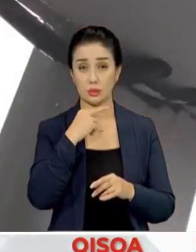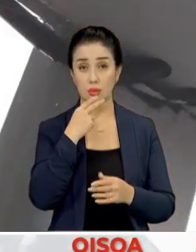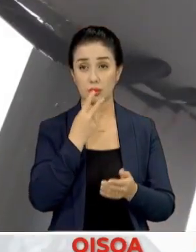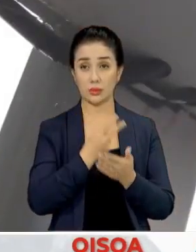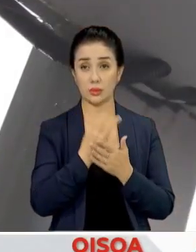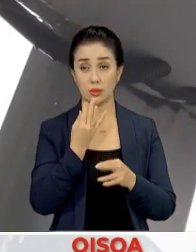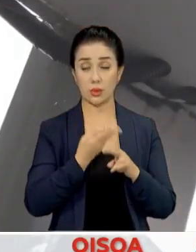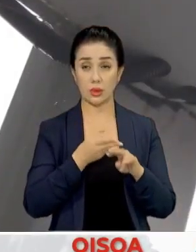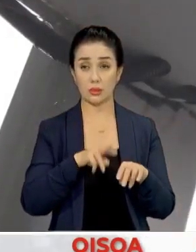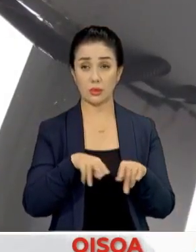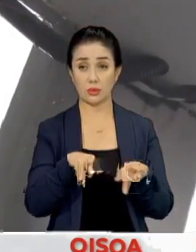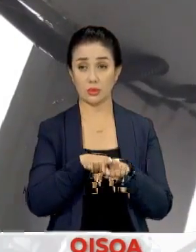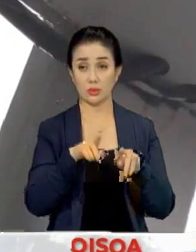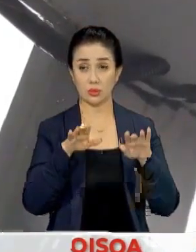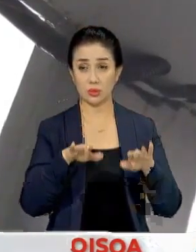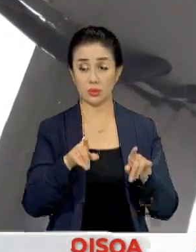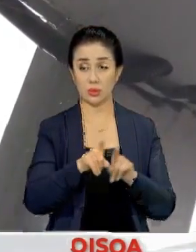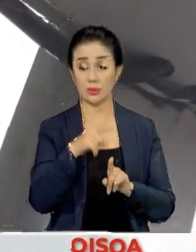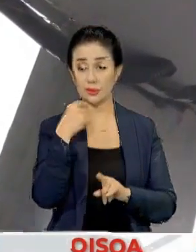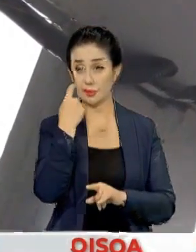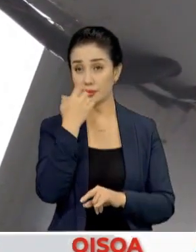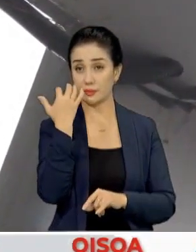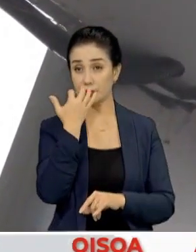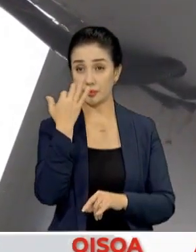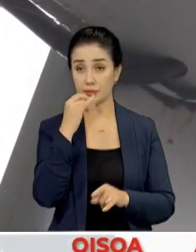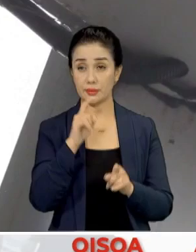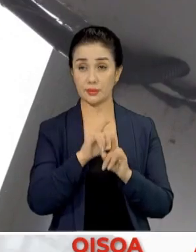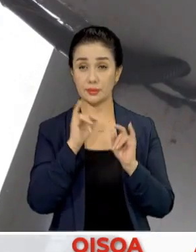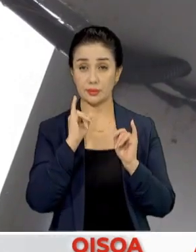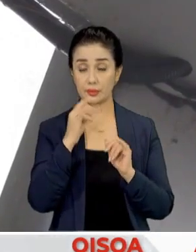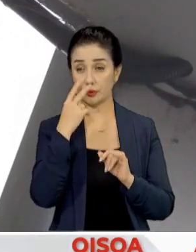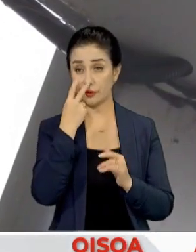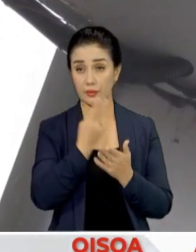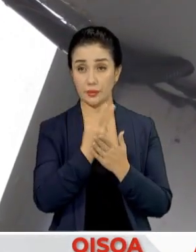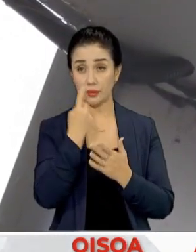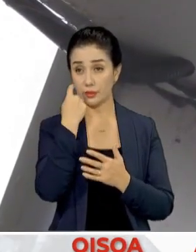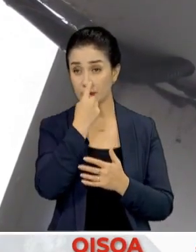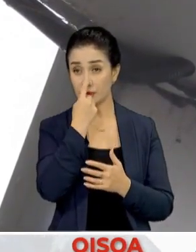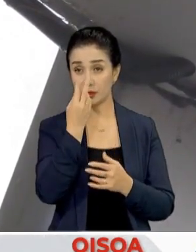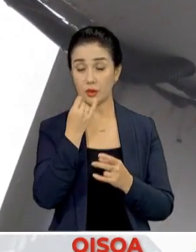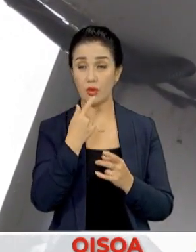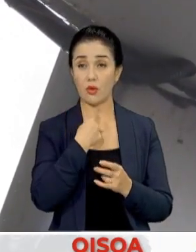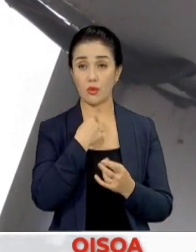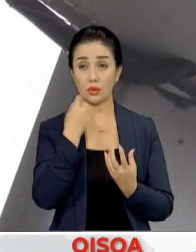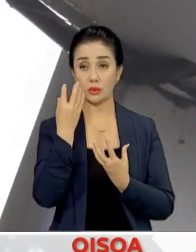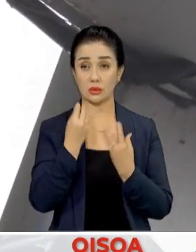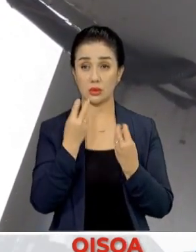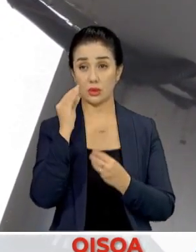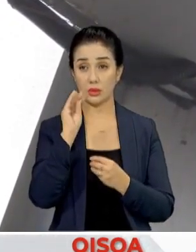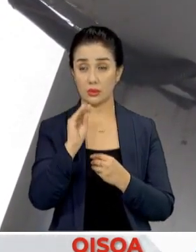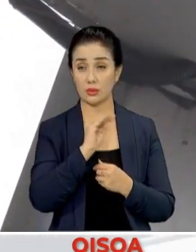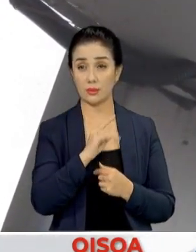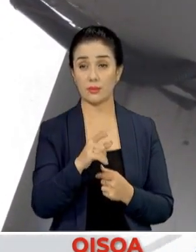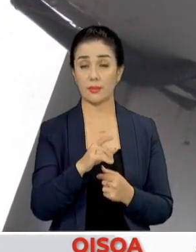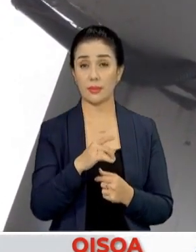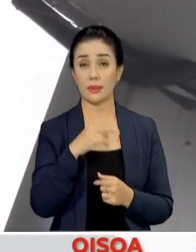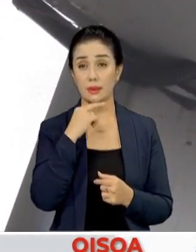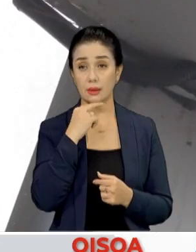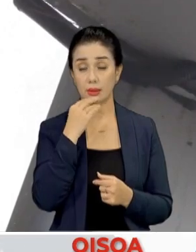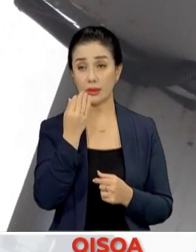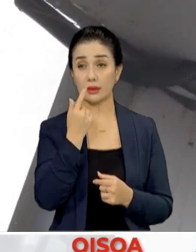Ahamiyatlisi aynan mana shu joyga ko'zi ojiz va zaif ko'ruvchi fuqarolar uchun ovozli svetofor o'rnatildi.